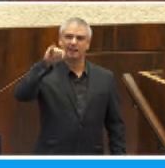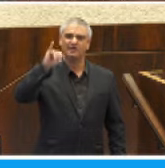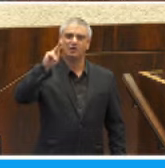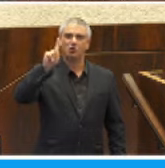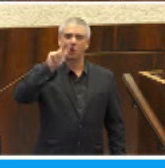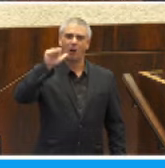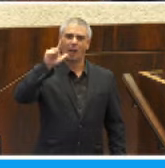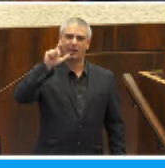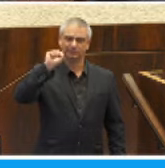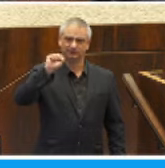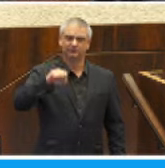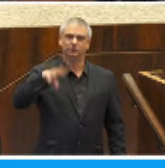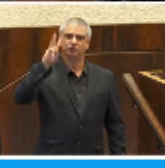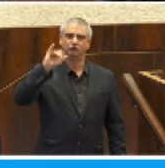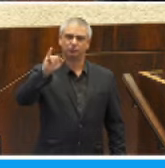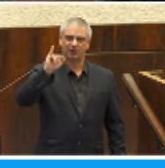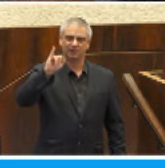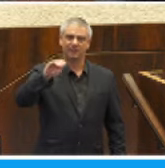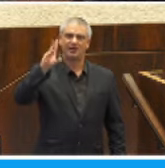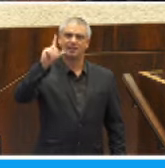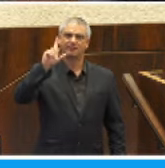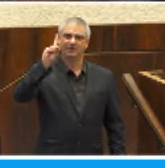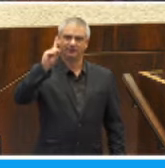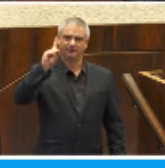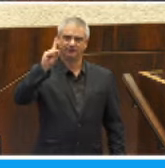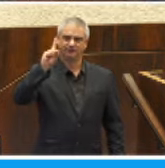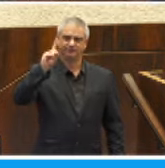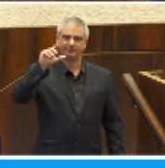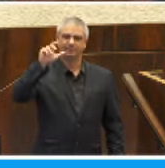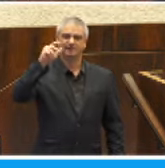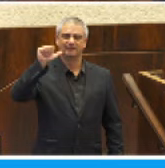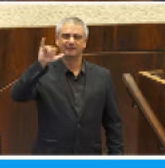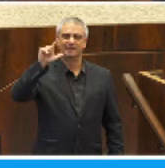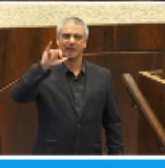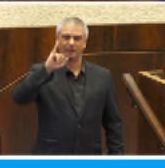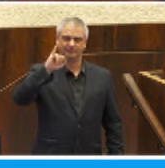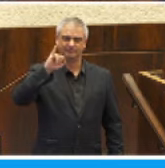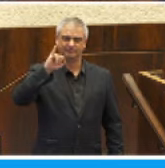שי, דוד, אילי, אייל.